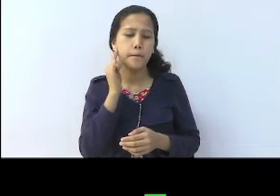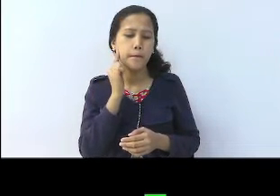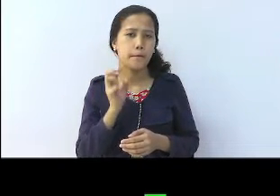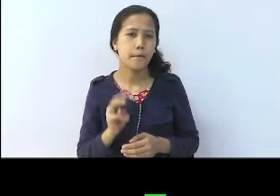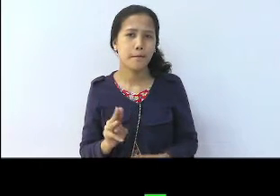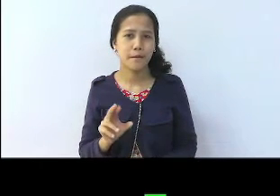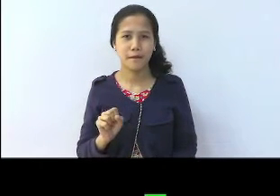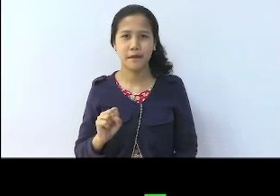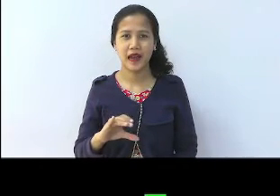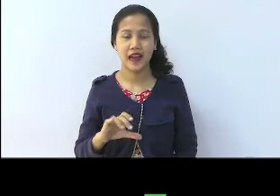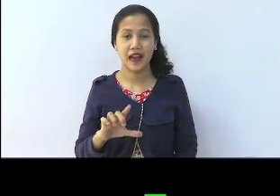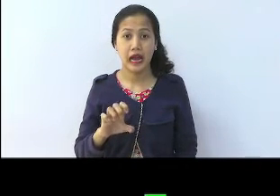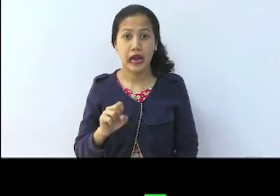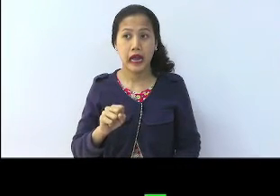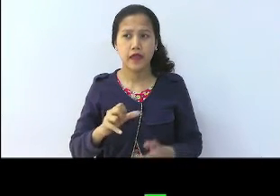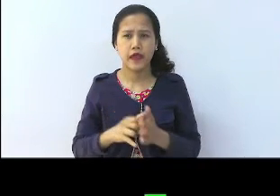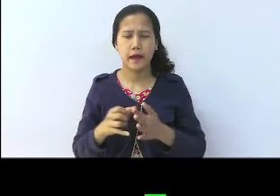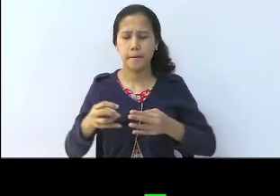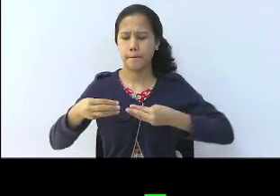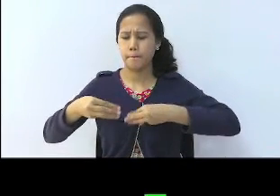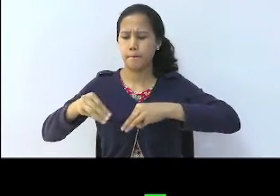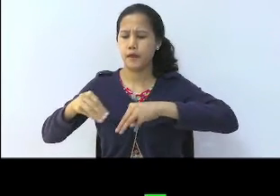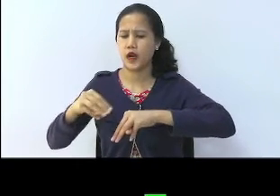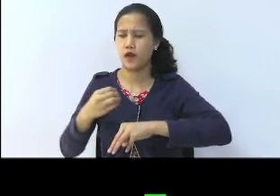ay makakapa nyo po yan. Yung